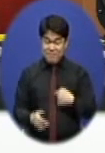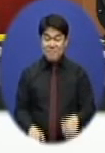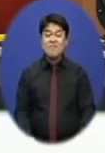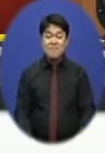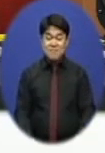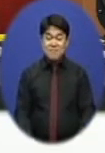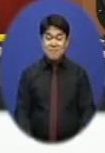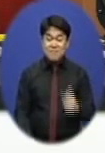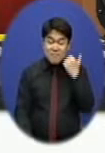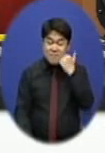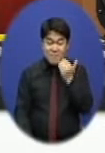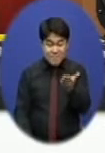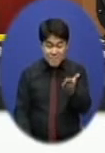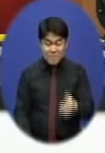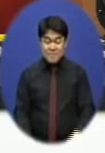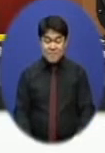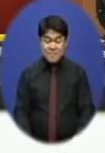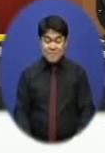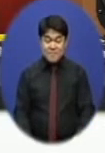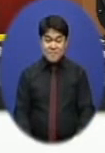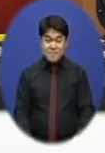네. 부산에 누구세요?